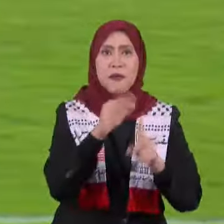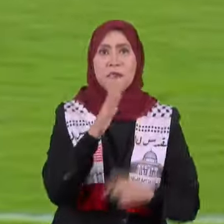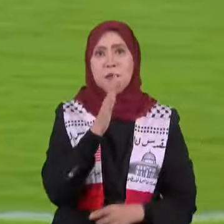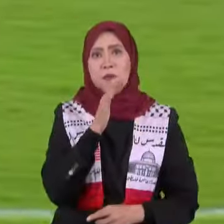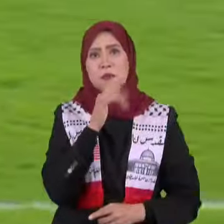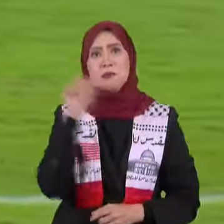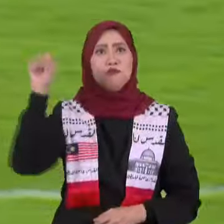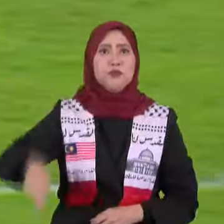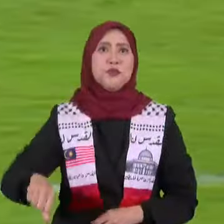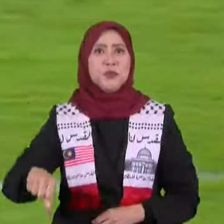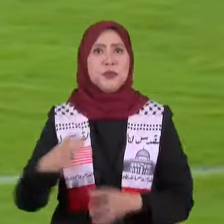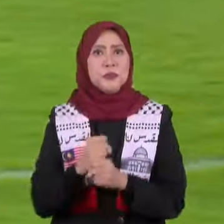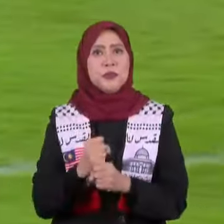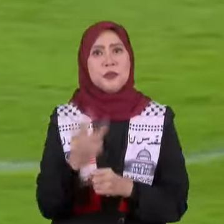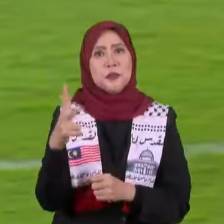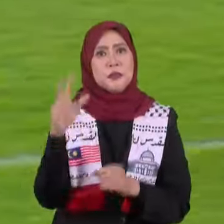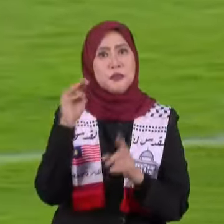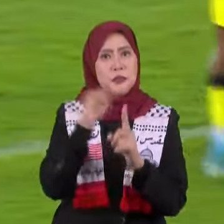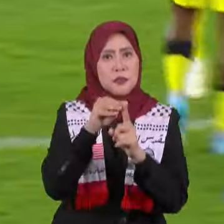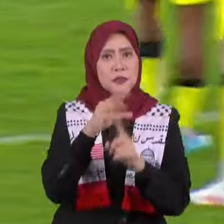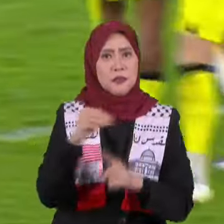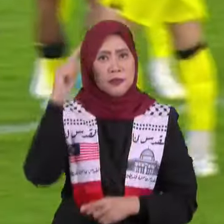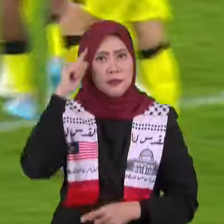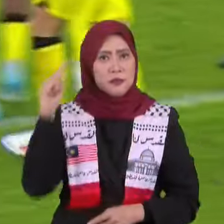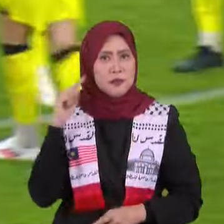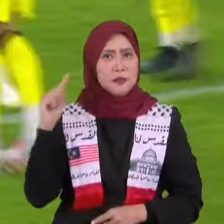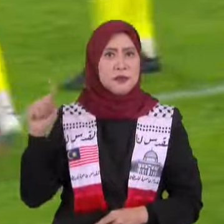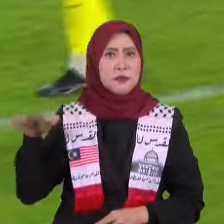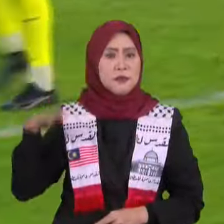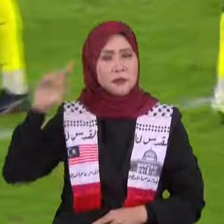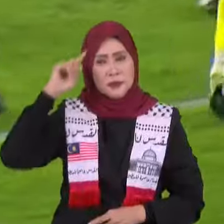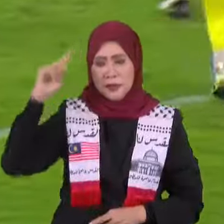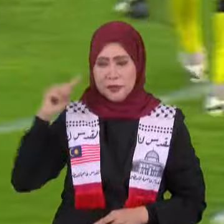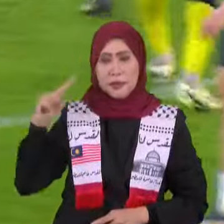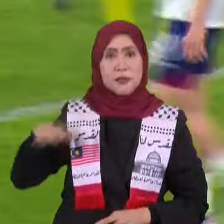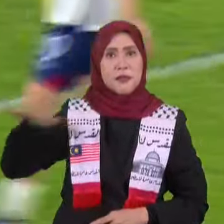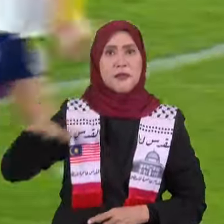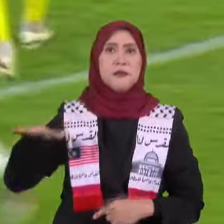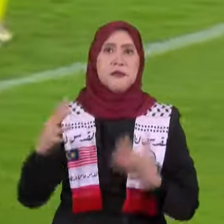selaku juara kumpulan dengan 13 mata, diikuti Kyrgyzstan 11 mata.